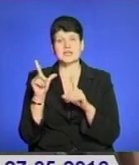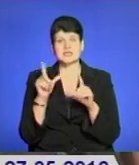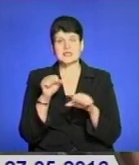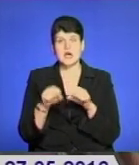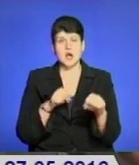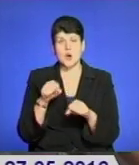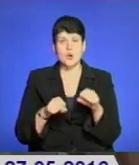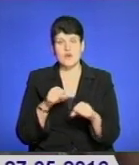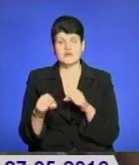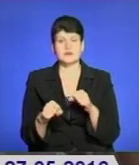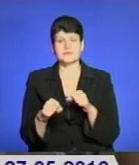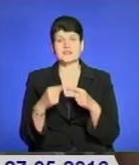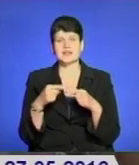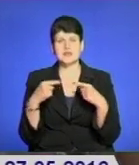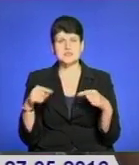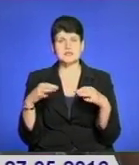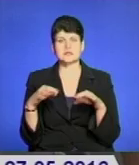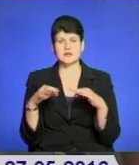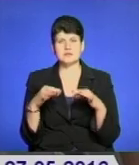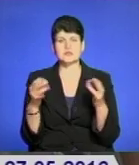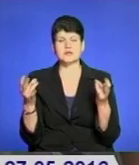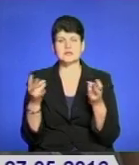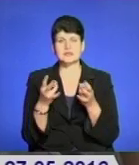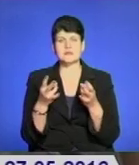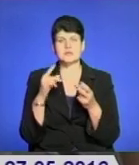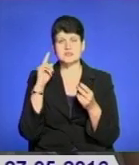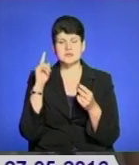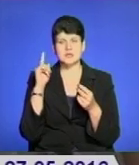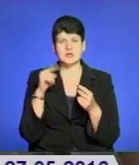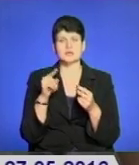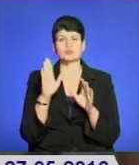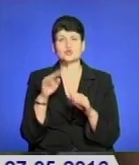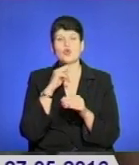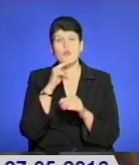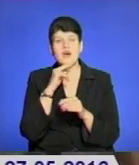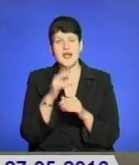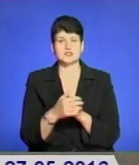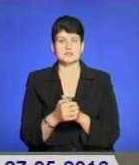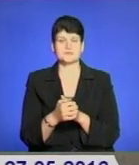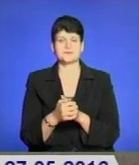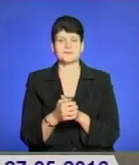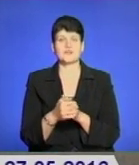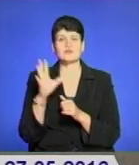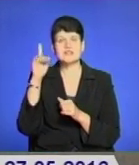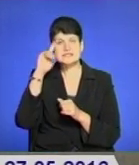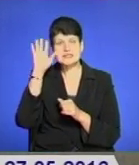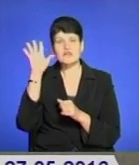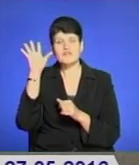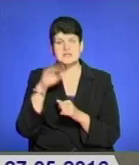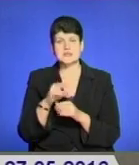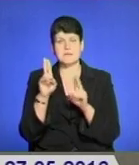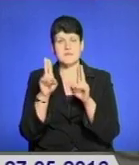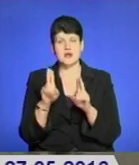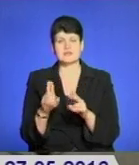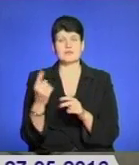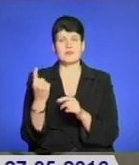на різних транспорті, і треба бути обережним. Треба бути обережним. Вони знають всі правила, вони